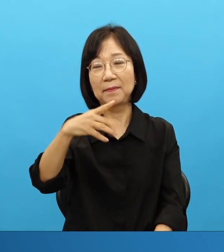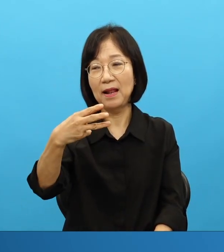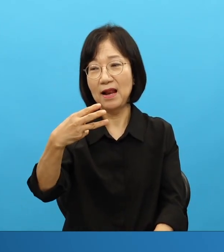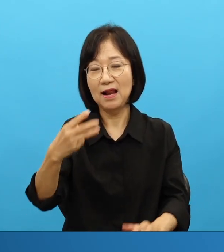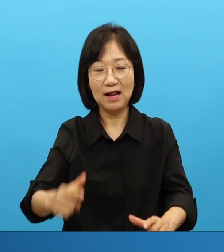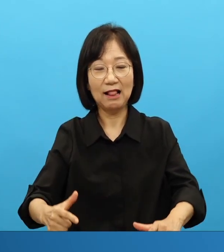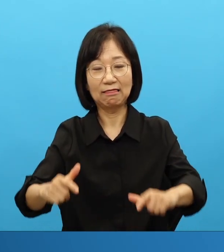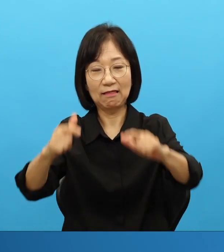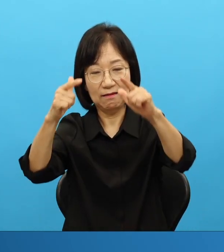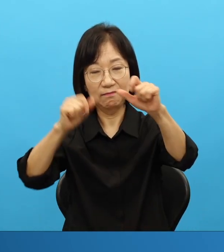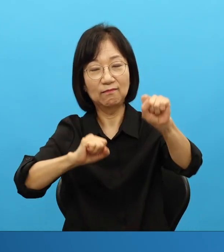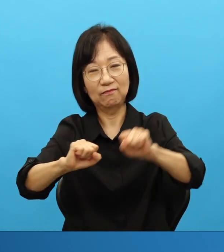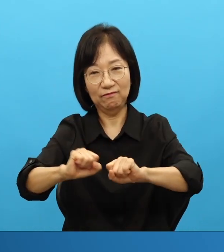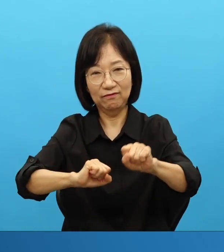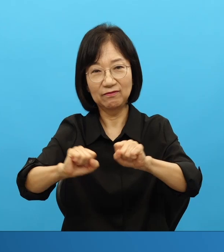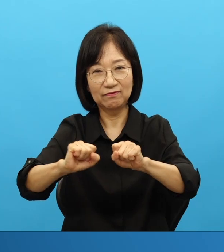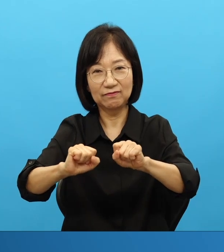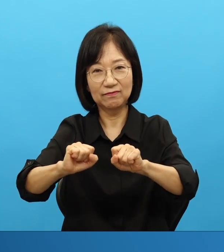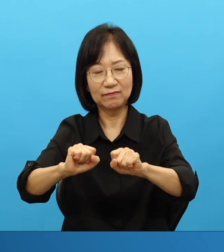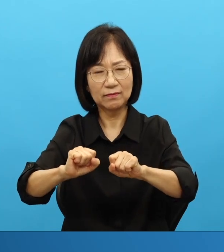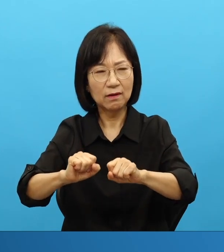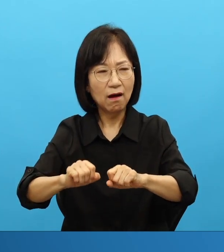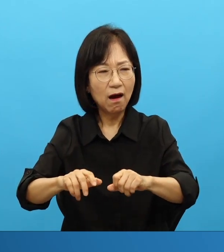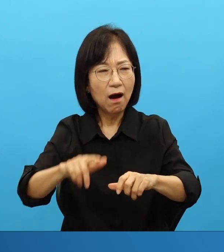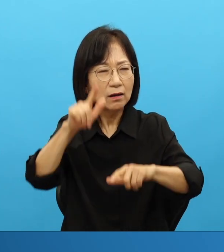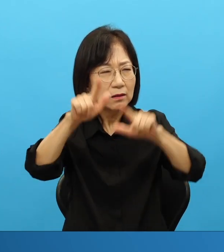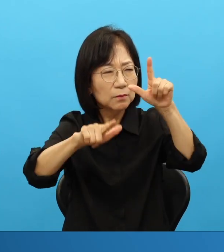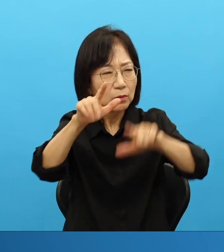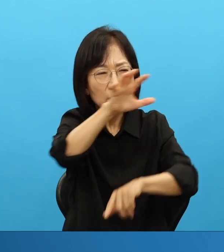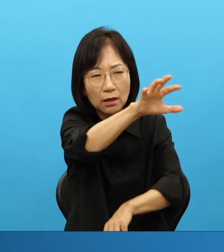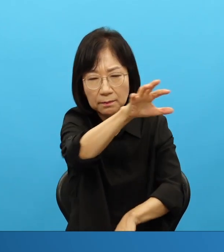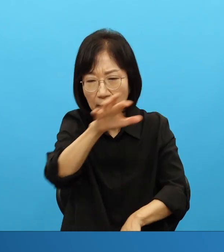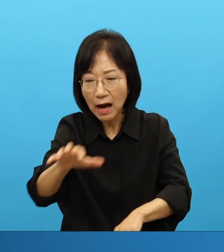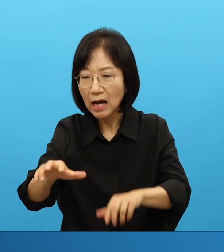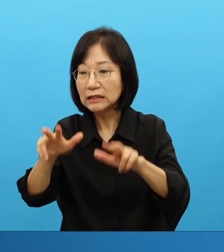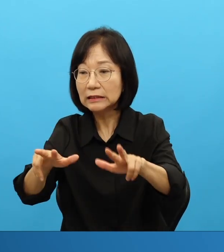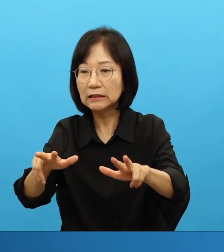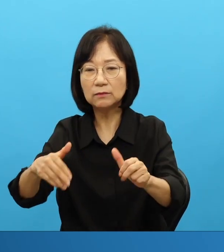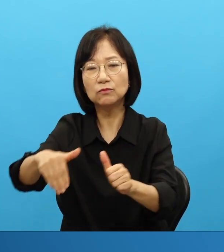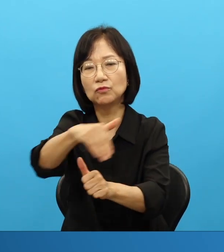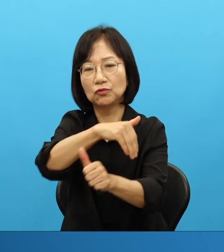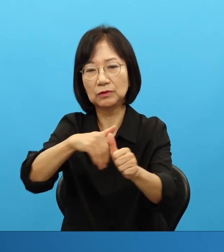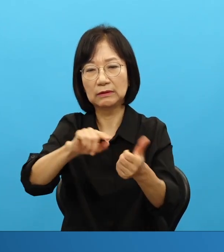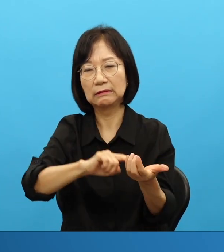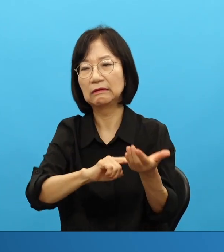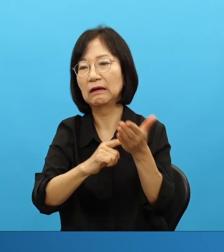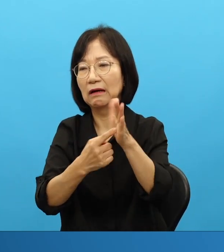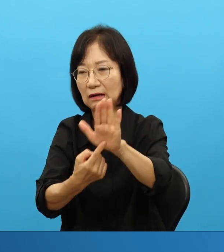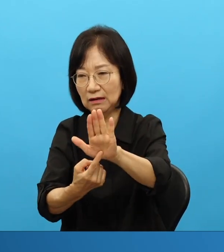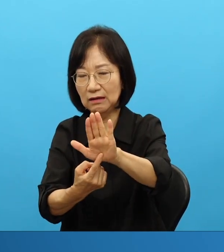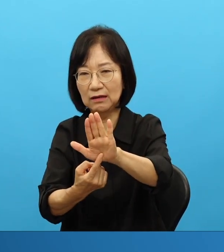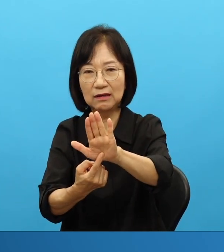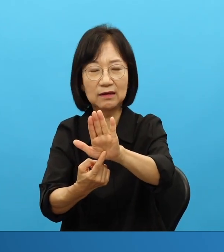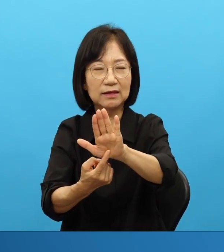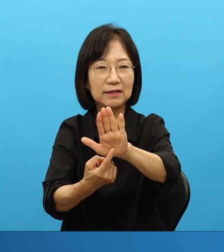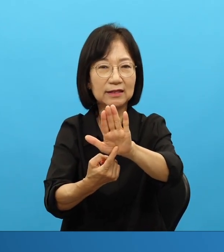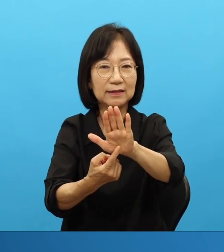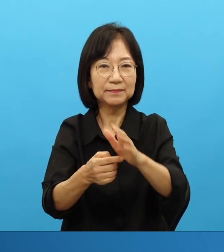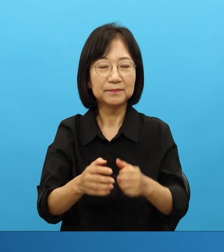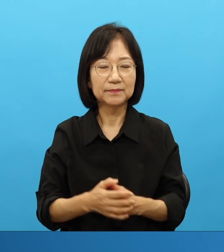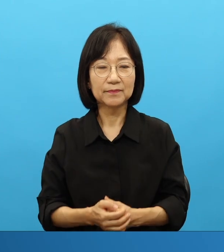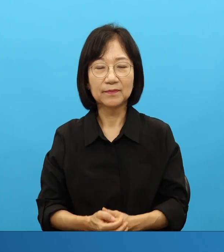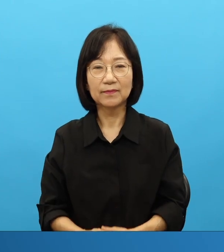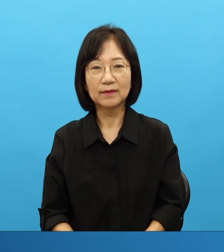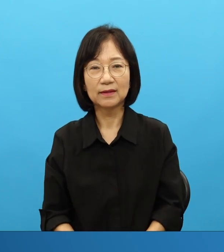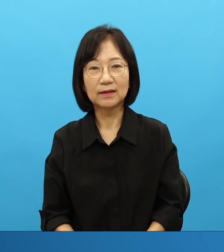the movement of the Tower of Babel. 근데 지금 그대로 일어나고 있습니다. But the same things are happening even now. 이 단어를 요약해